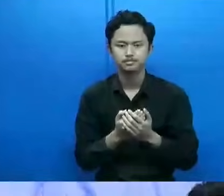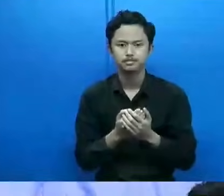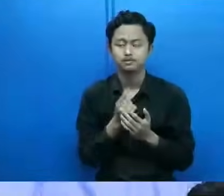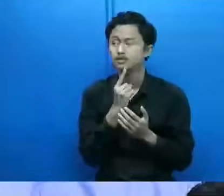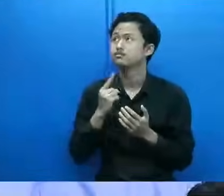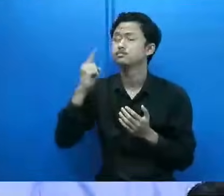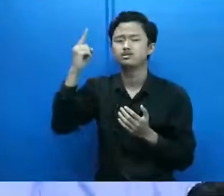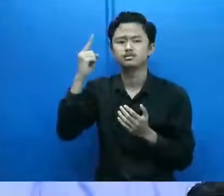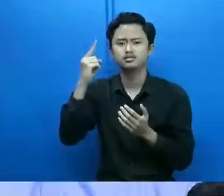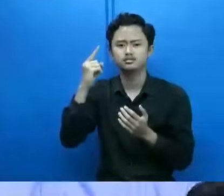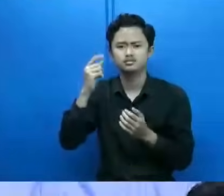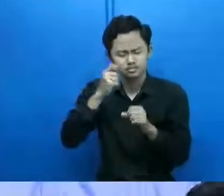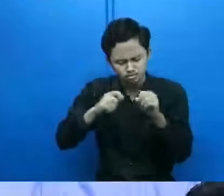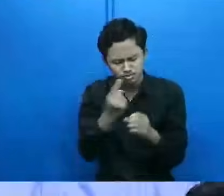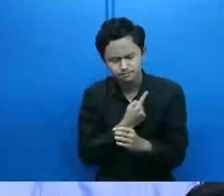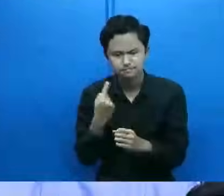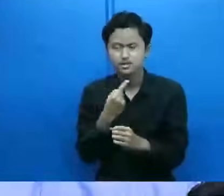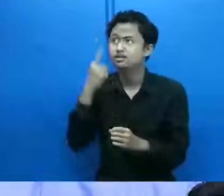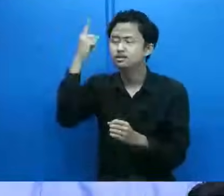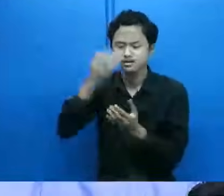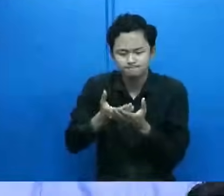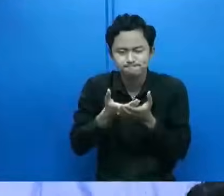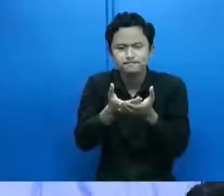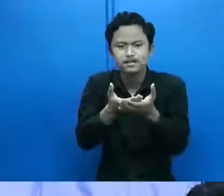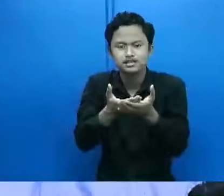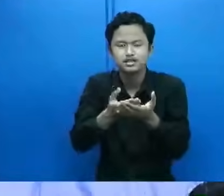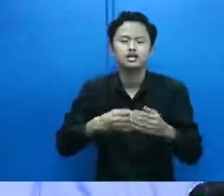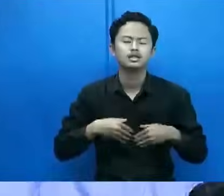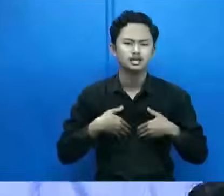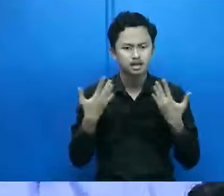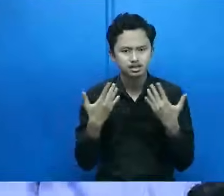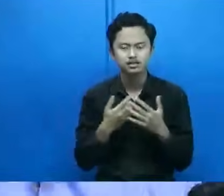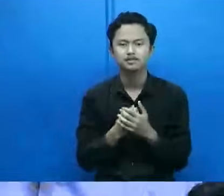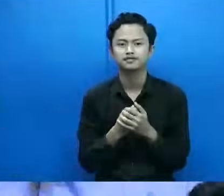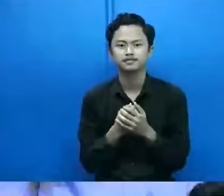Ya Allah, jadikan kami termasuk orang-orang kau hadiahkan sifat ikhlas dalam jiwa kami, ya Allah.